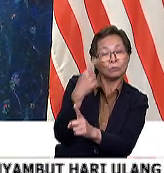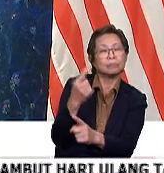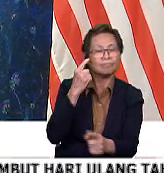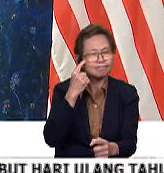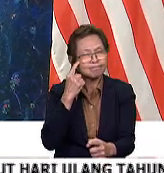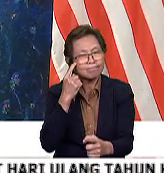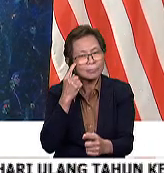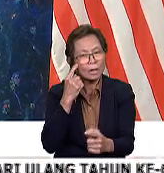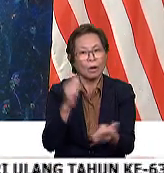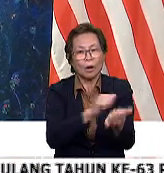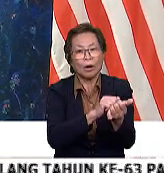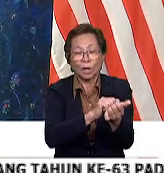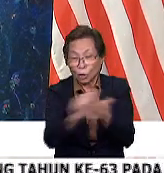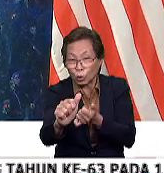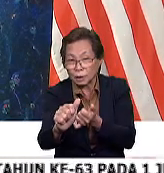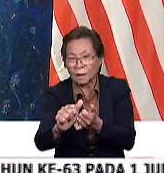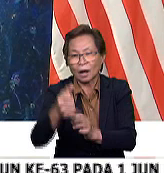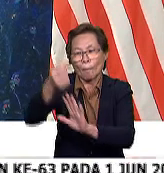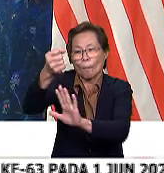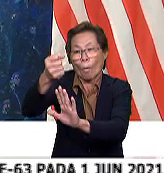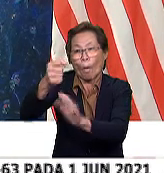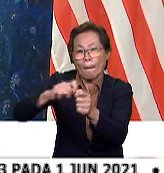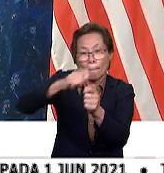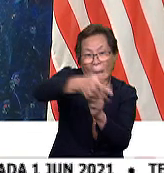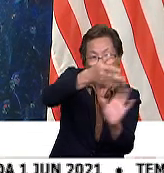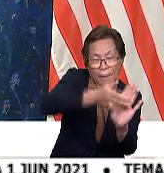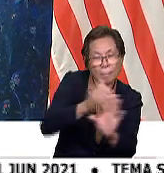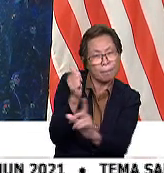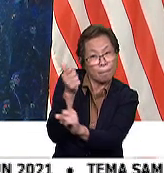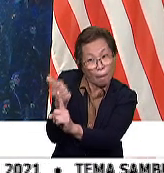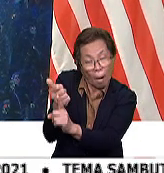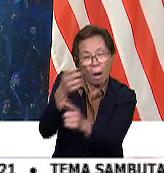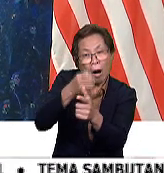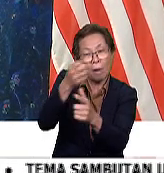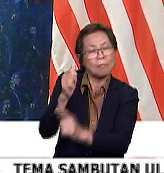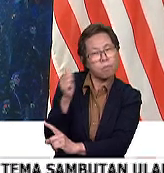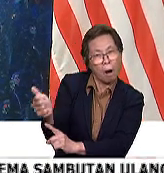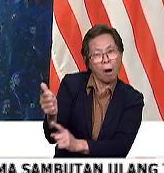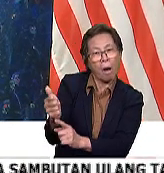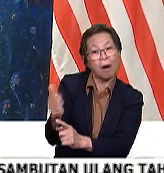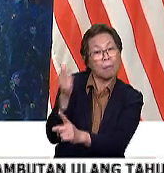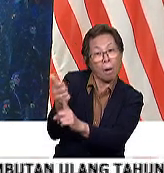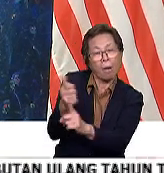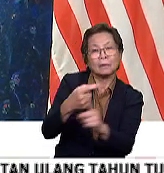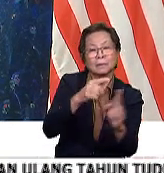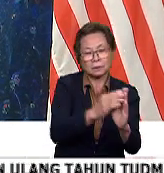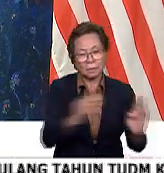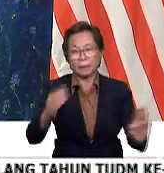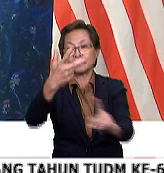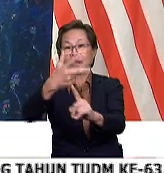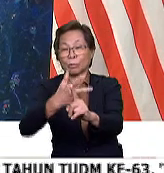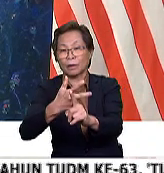mendapatkan kelulusan murid thorium secara otomatik secara otomatik selama tiga bulan